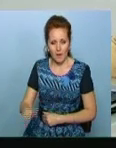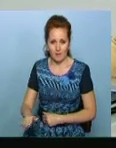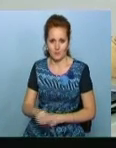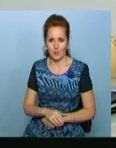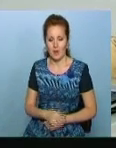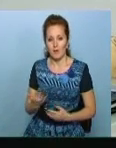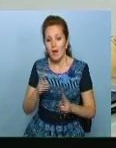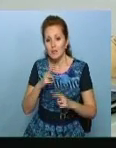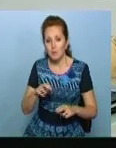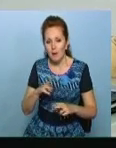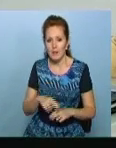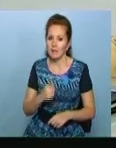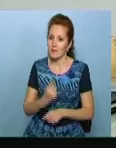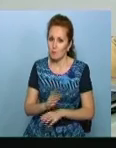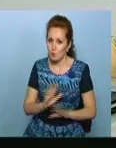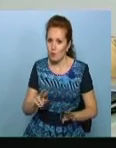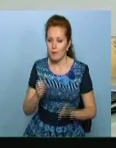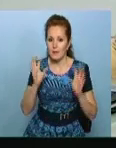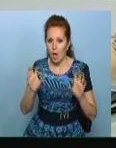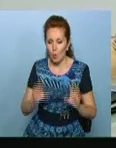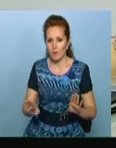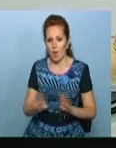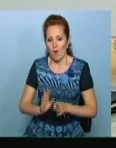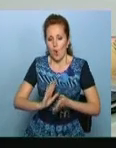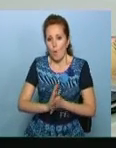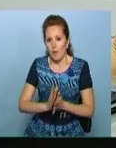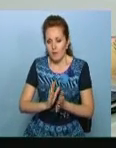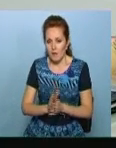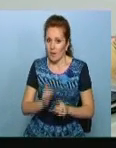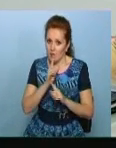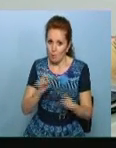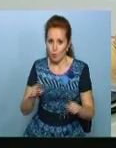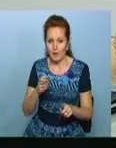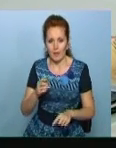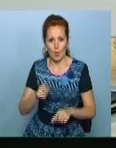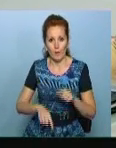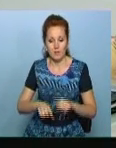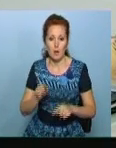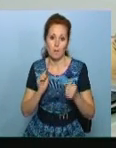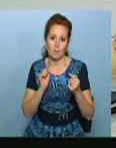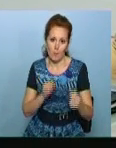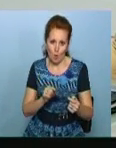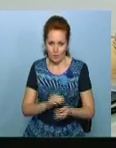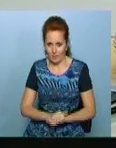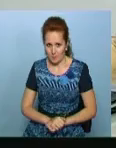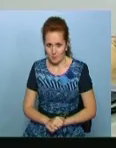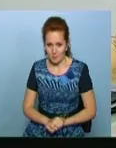Ковырзина разбиралась, не запрещает ли закон такого уплотнения и не станут ли родители благотворителями